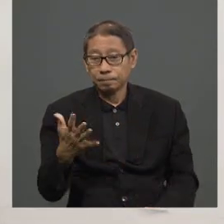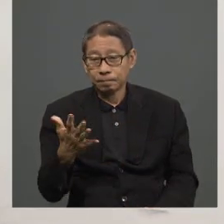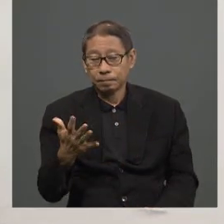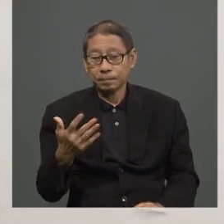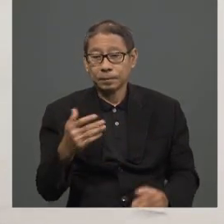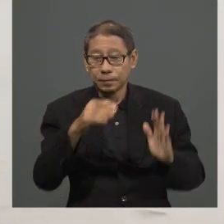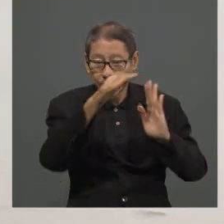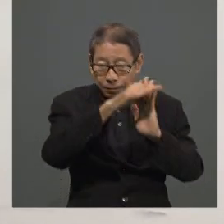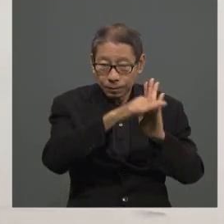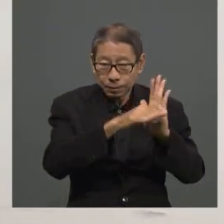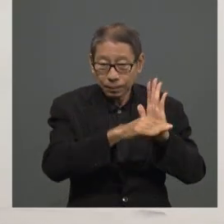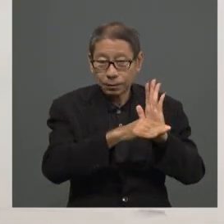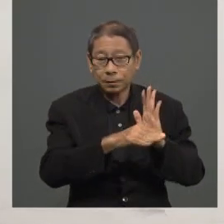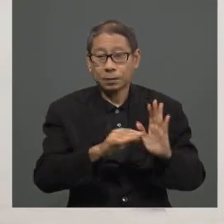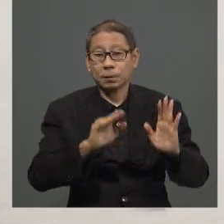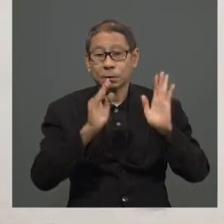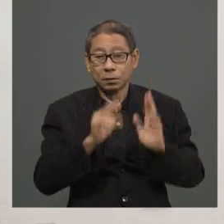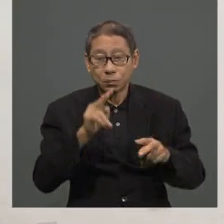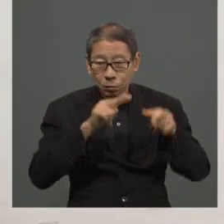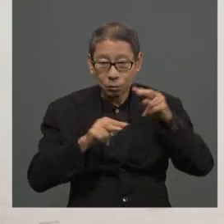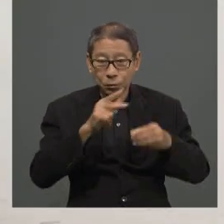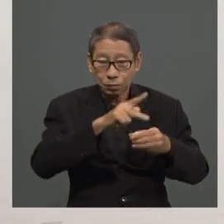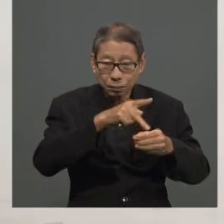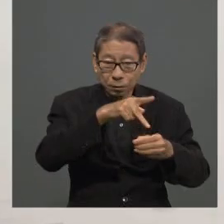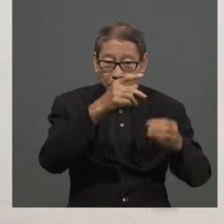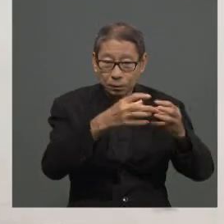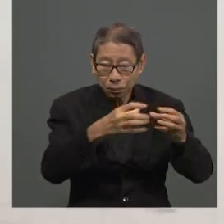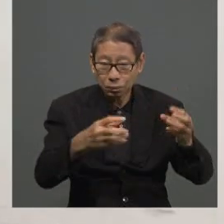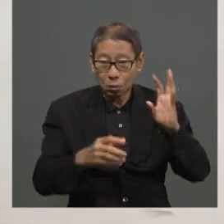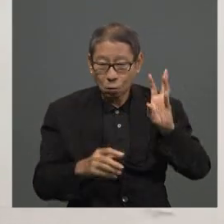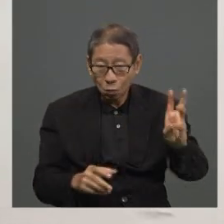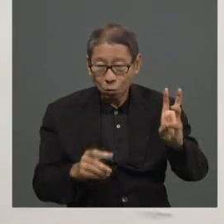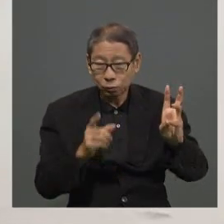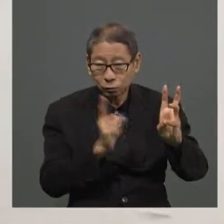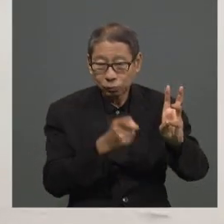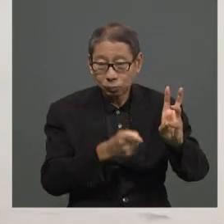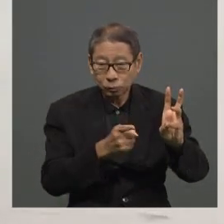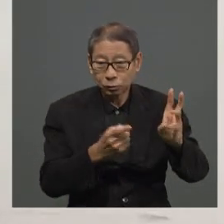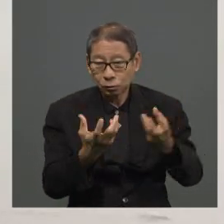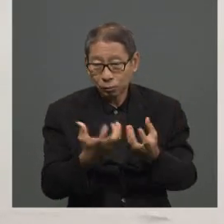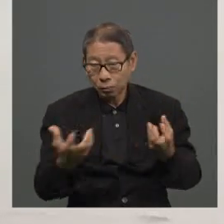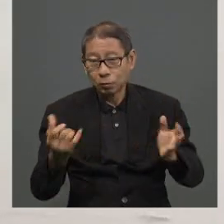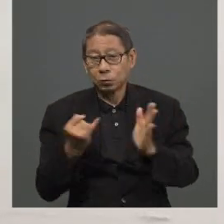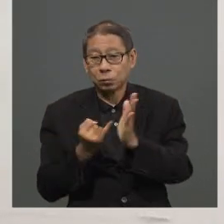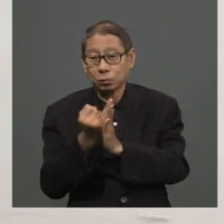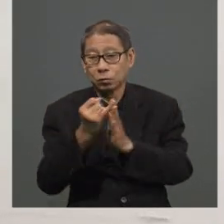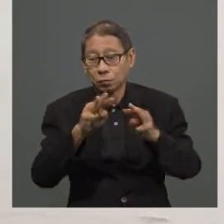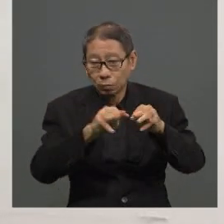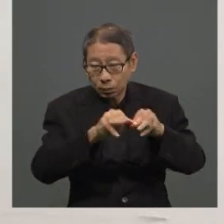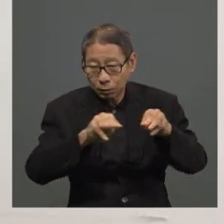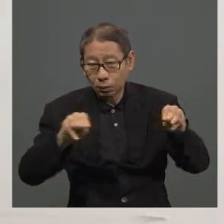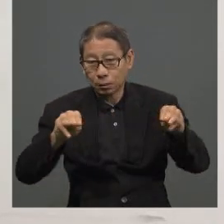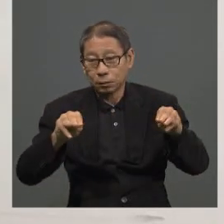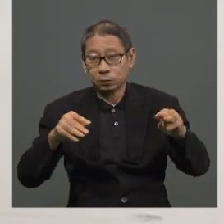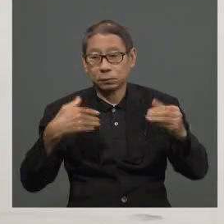ตอนทุกอย่างวันนั้นเนี่ยเจ้าหน้าที่เจอถังก๊าซ6ถังจริงๆแล้วอุปกรณ์ก็ครบถ้วนถูกต้องตามมาตรฐานด้วยถ้าเป็น